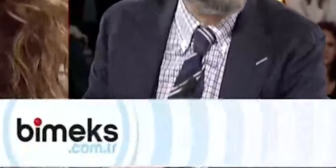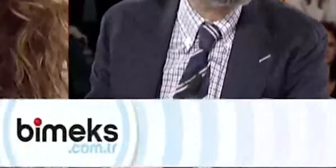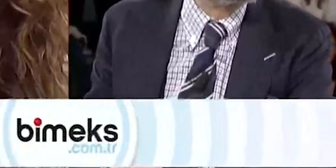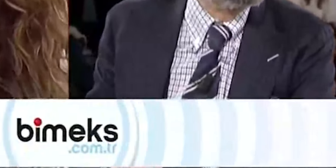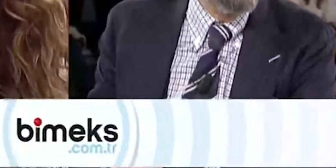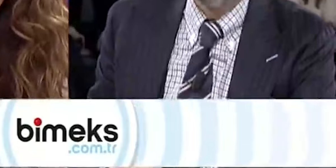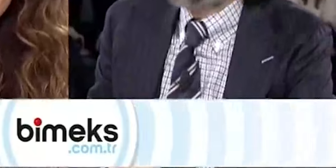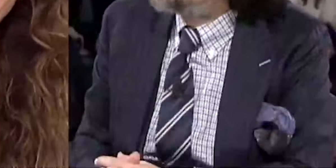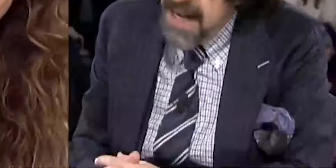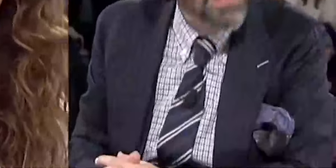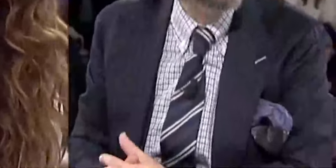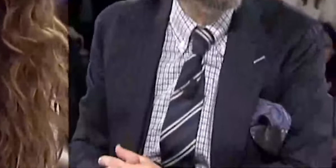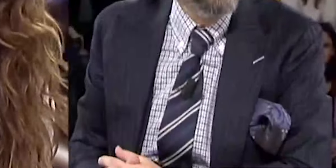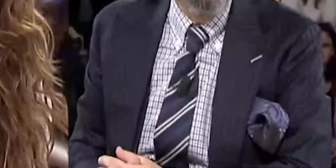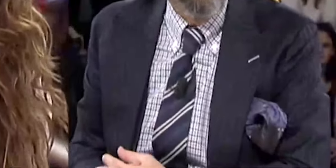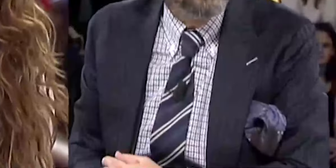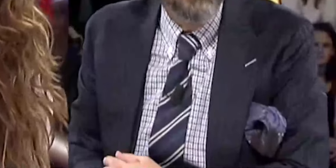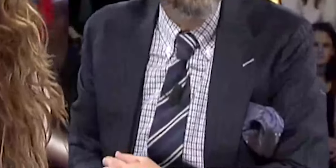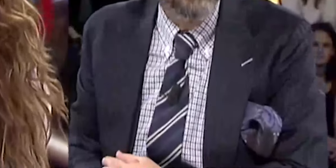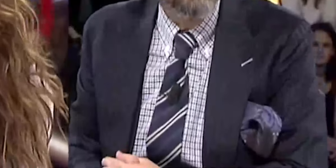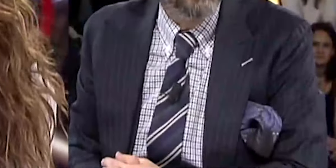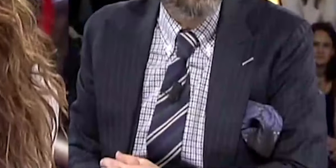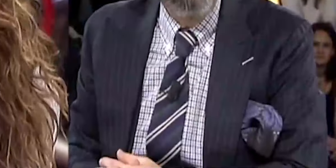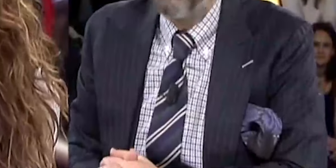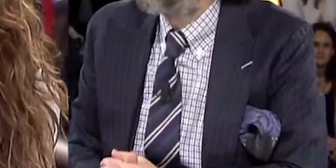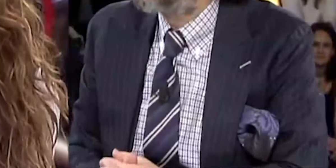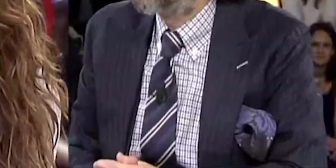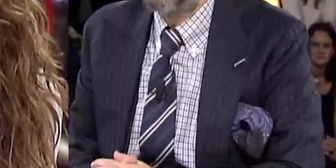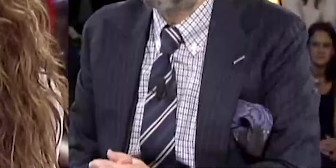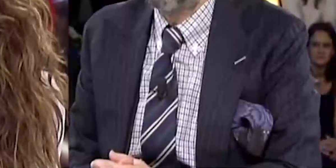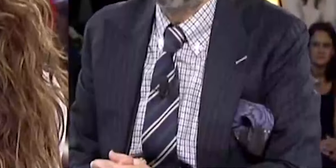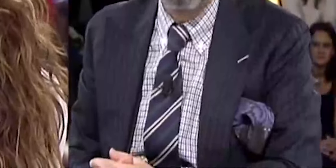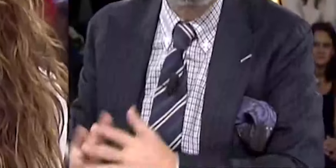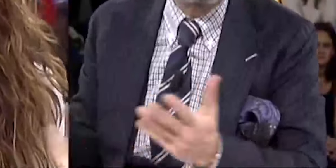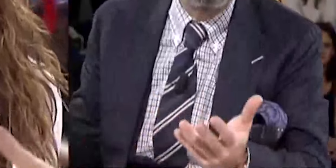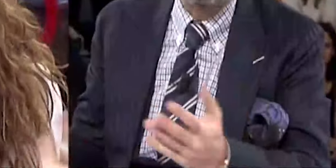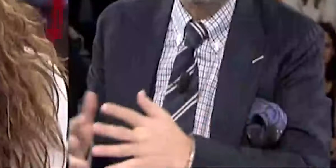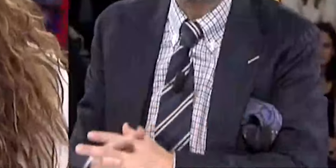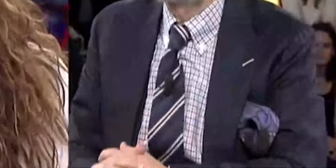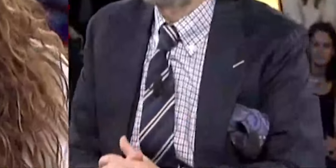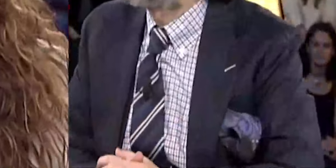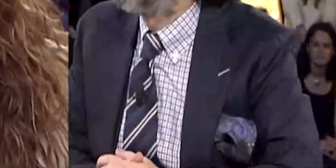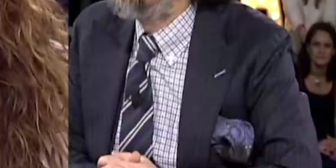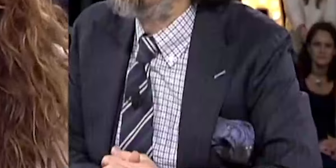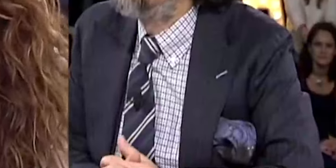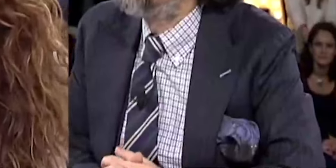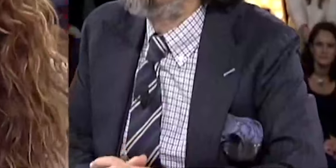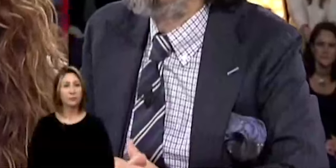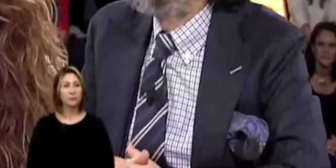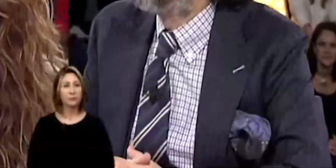Allah kahretsin. Allah kahretsin. O kadar genç ki. Fakat... 1988'de ben zaten depresyona girmiştim.